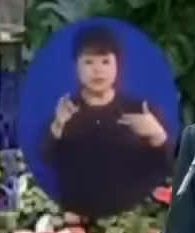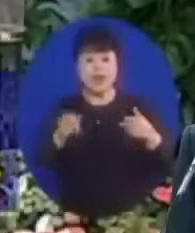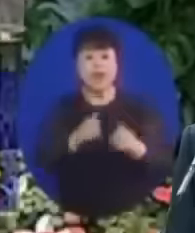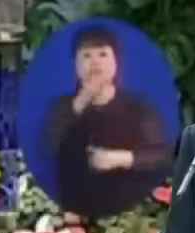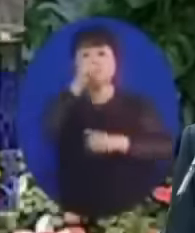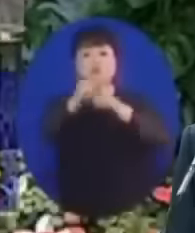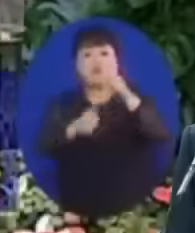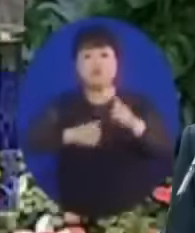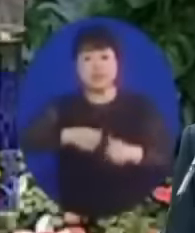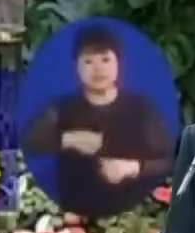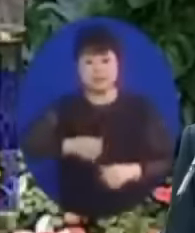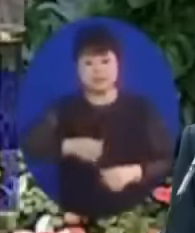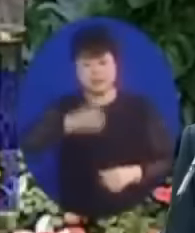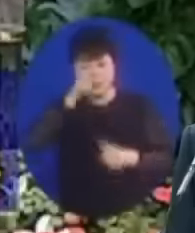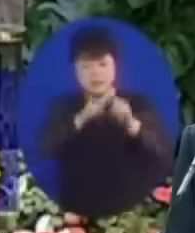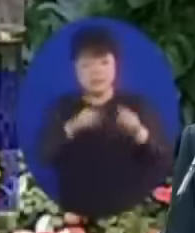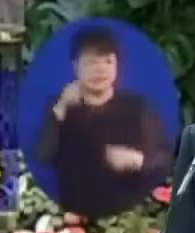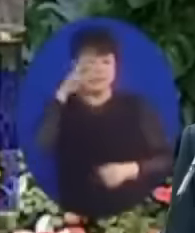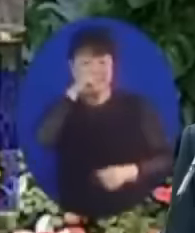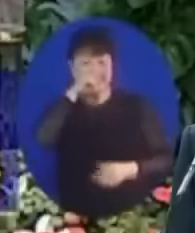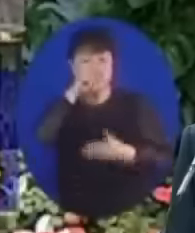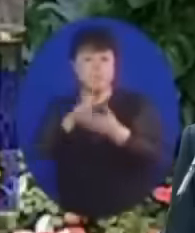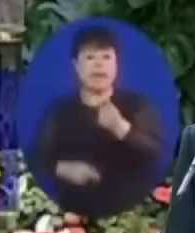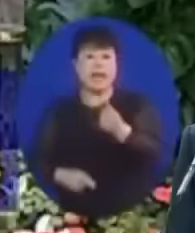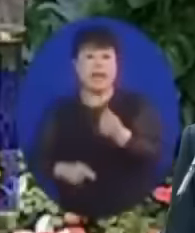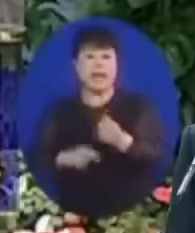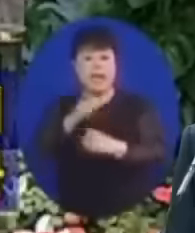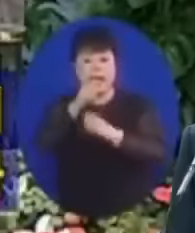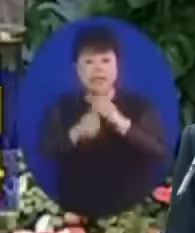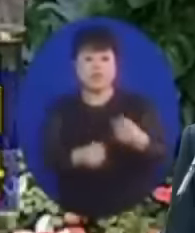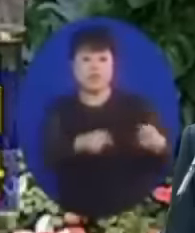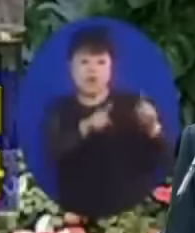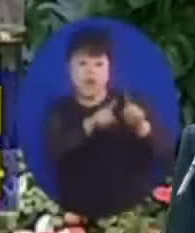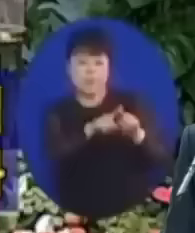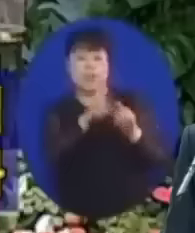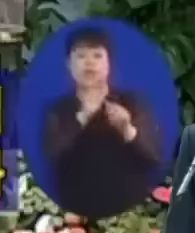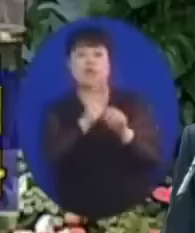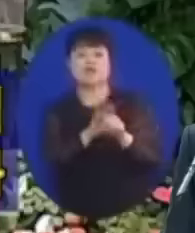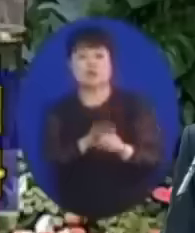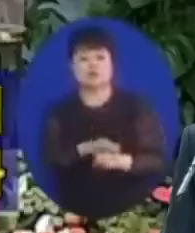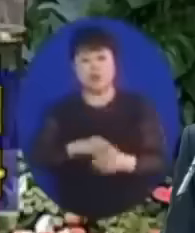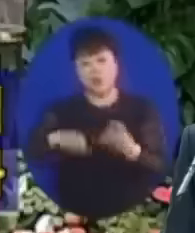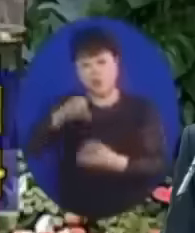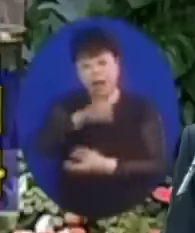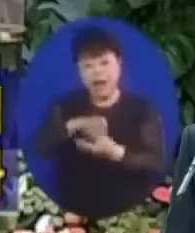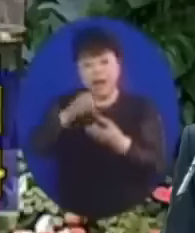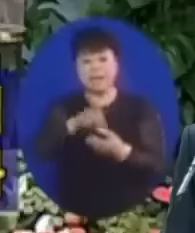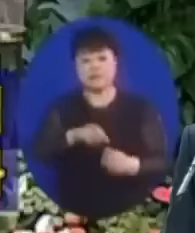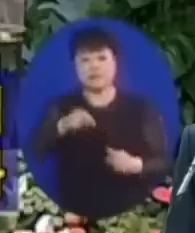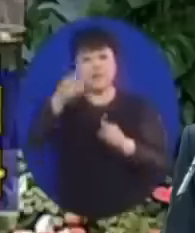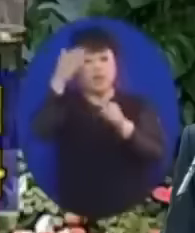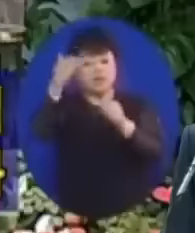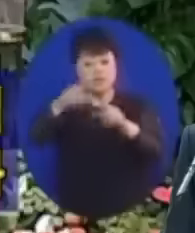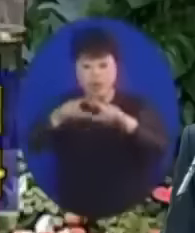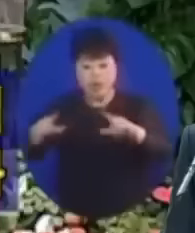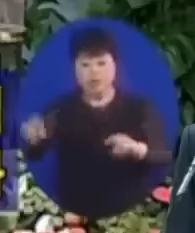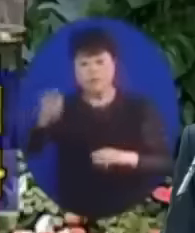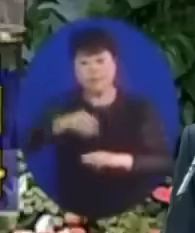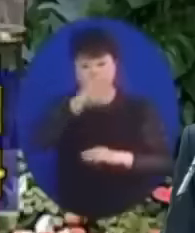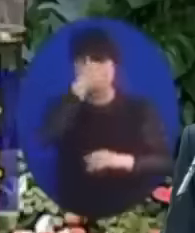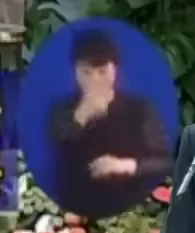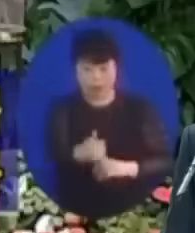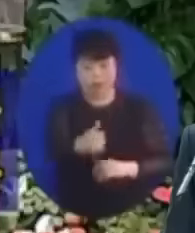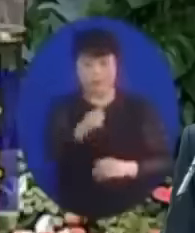조상이 요셉을 시기하여 애굽에 팔았더니 하나님이 그와 함께 계셔서 그 모든 환난에서 건져내서 애굽 왕 바로